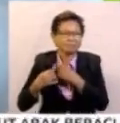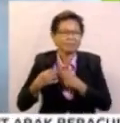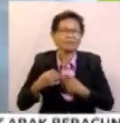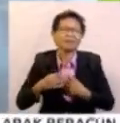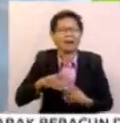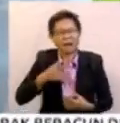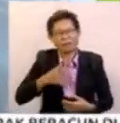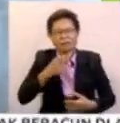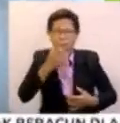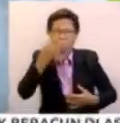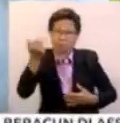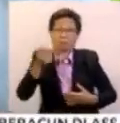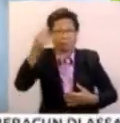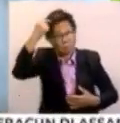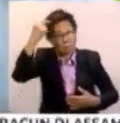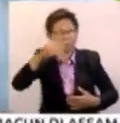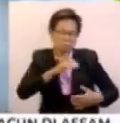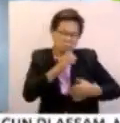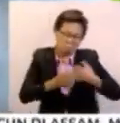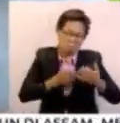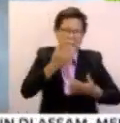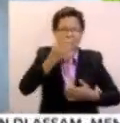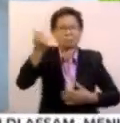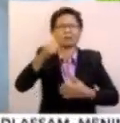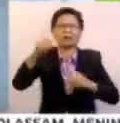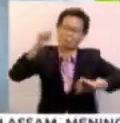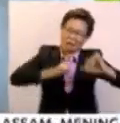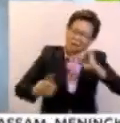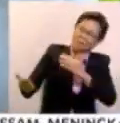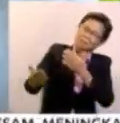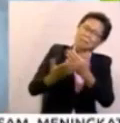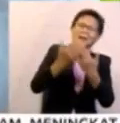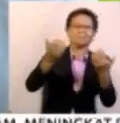better emotionally dengan mentally untuk berlakon balik sebab